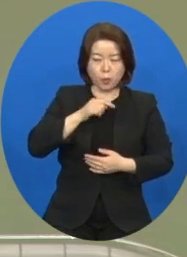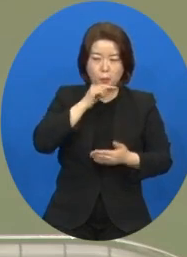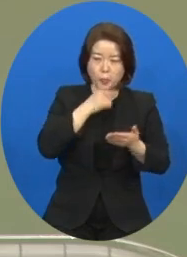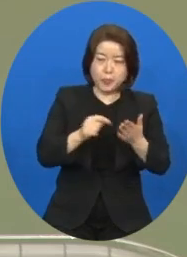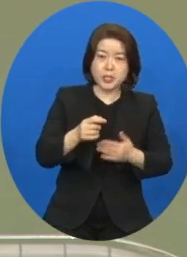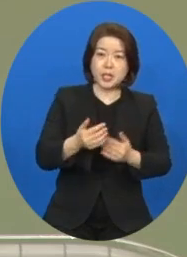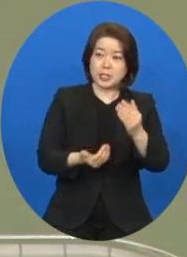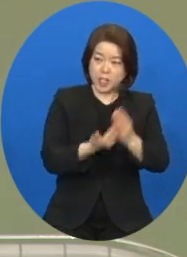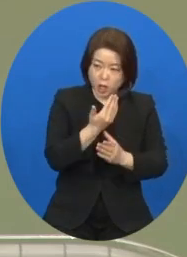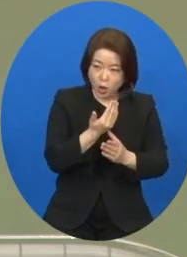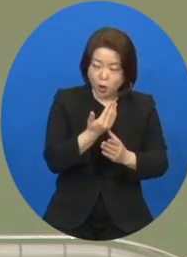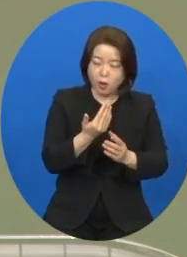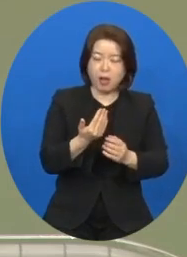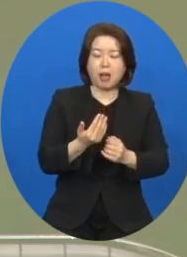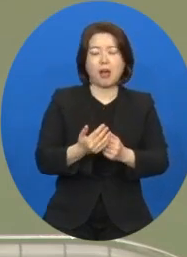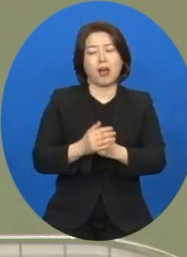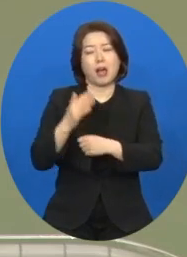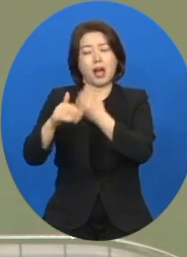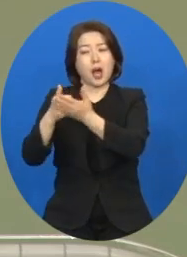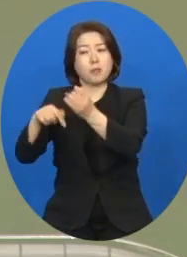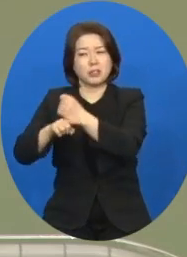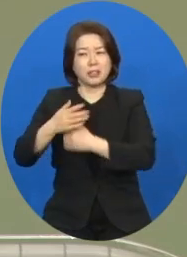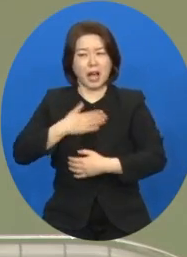그러면 하나님의 뜻인 줄 알고도